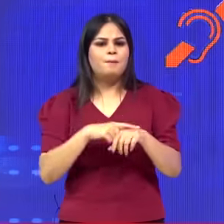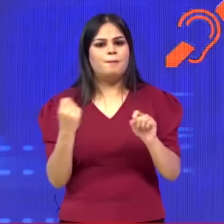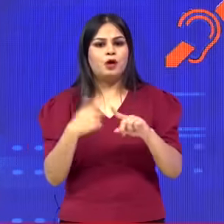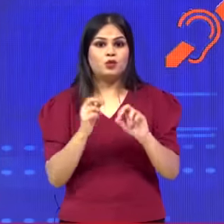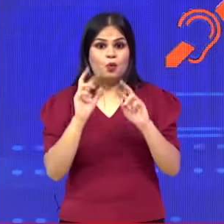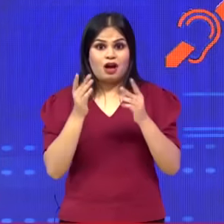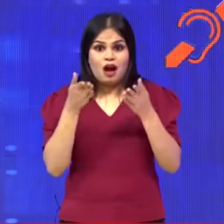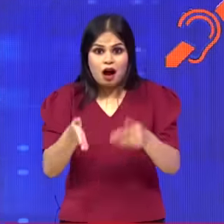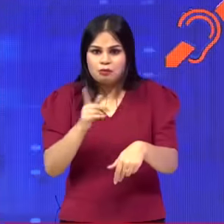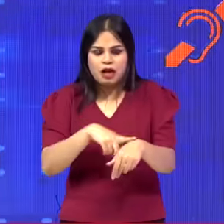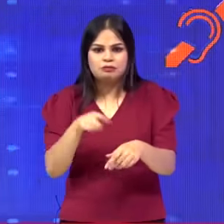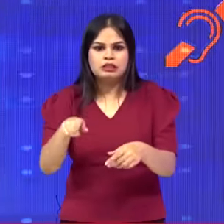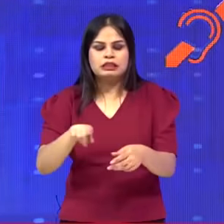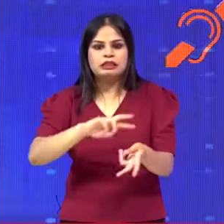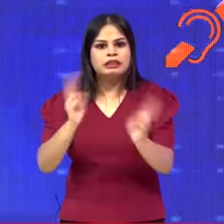आजकल का माहौल थोड़ा सा